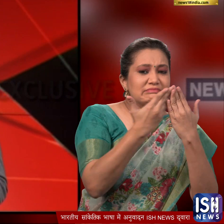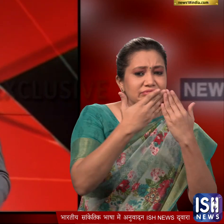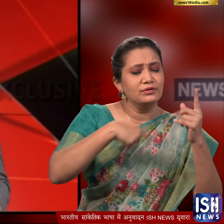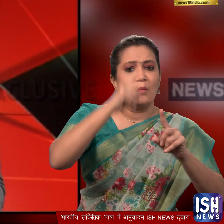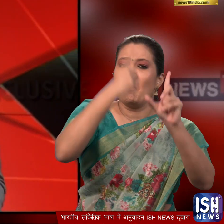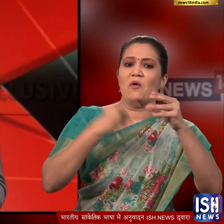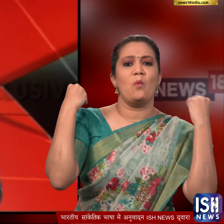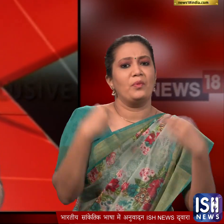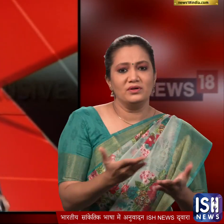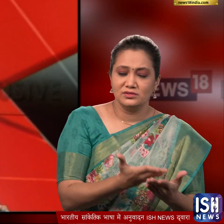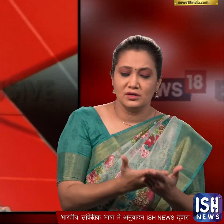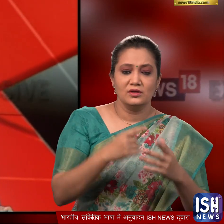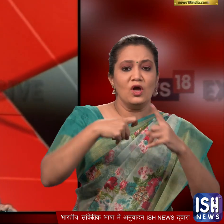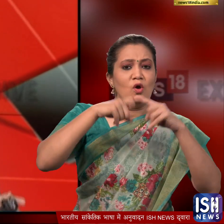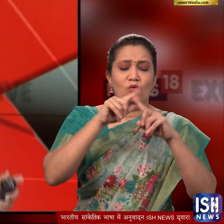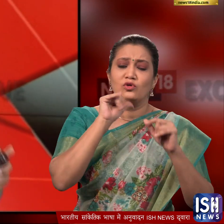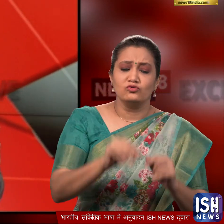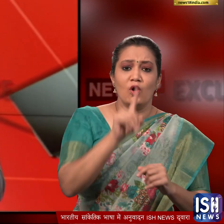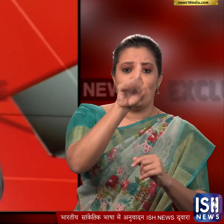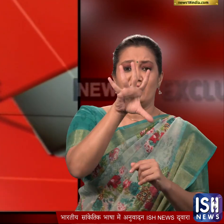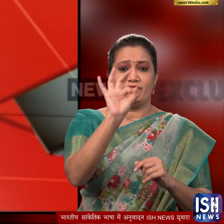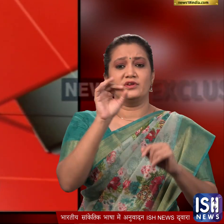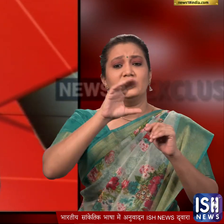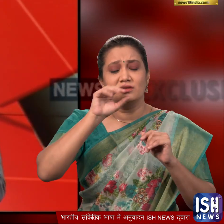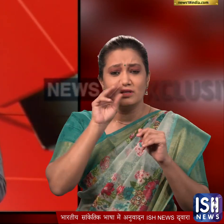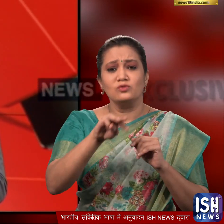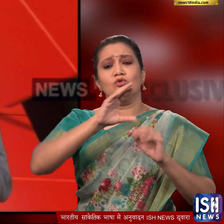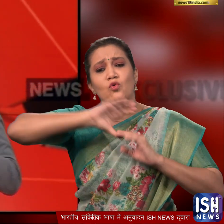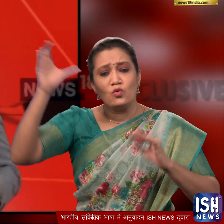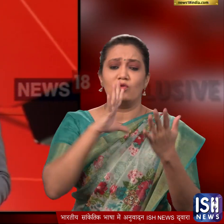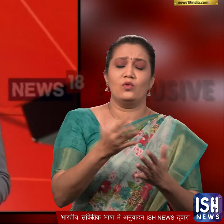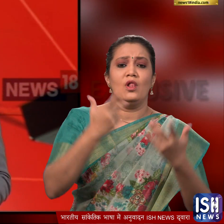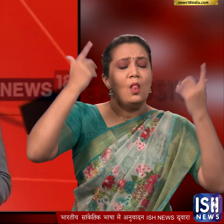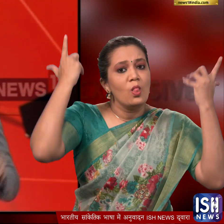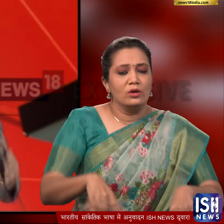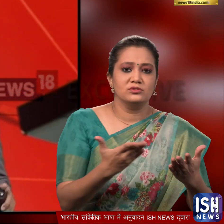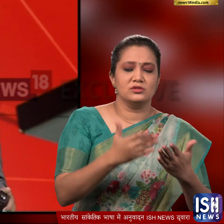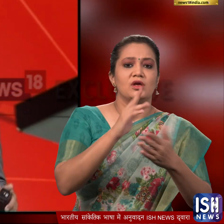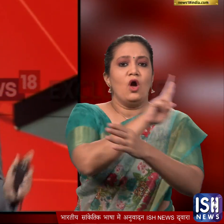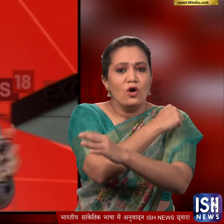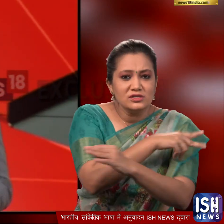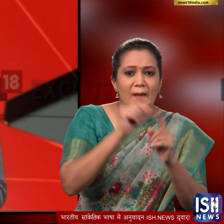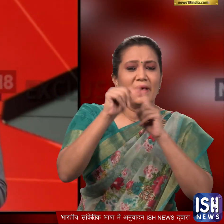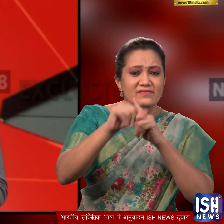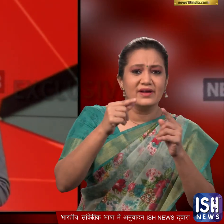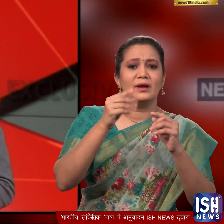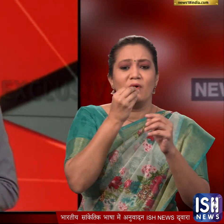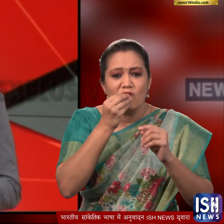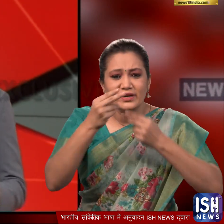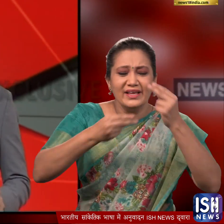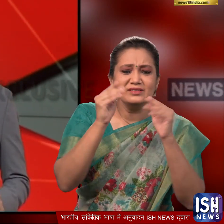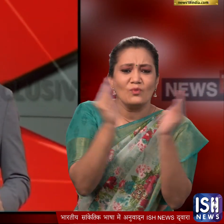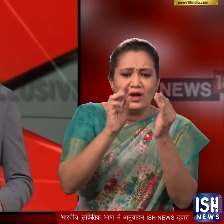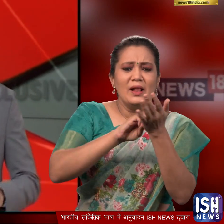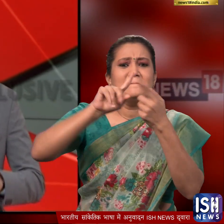छात्राओं का पूरा साल बर्बाद कर दिया। कोटा में कोचिंग सेंटर का बिजनेस करीब 1,500 करोड़ का है, वो भी चौपट हुआ। वहां प्राइवेट हॉस्टल और मेस चलाने वालों की रोजी रोटी